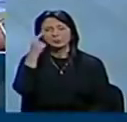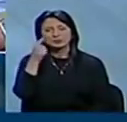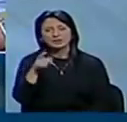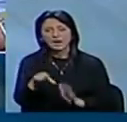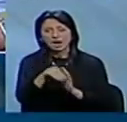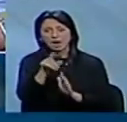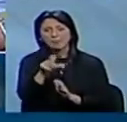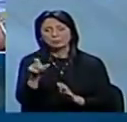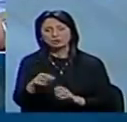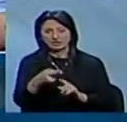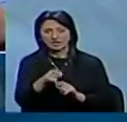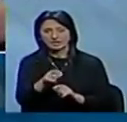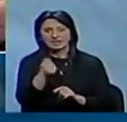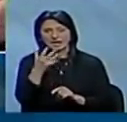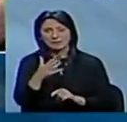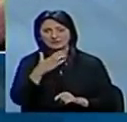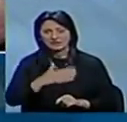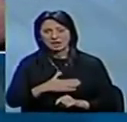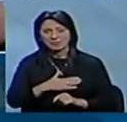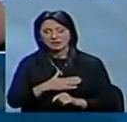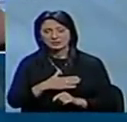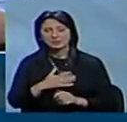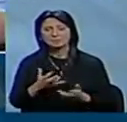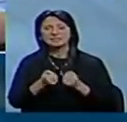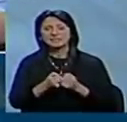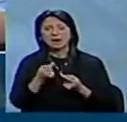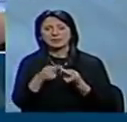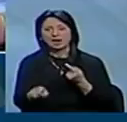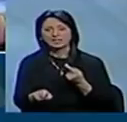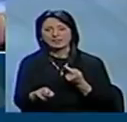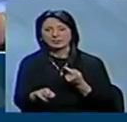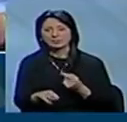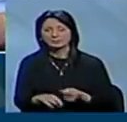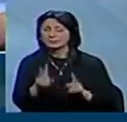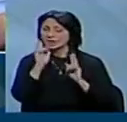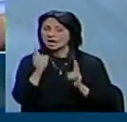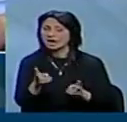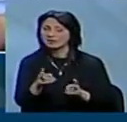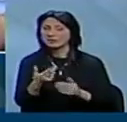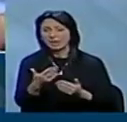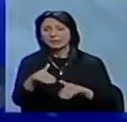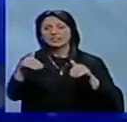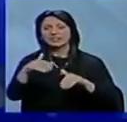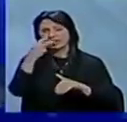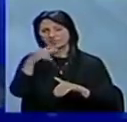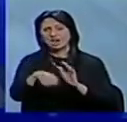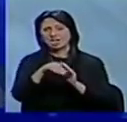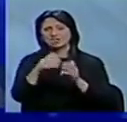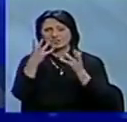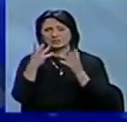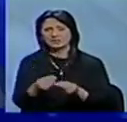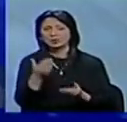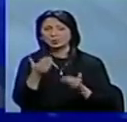ეს ამორჩეულისთვის რამდენად საკმარისი და მისაღები განსხვავება არის? არ ვიცი, ამას ალბათ კვირას ნახავთ არჩევნების დღეს,